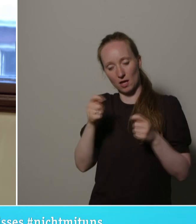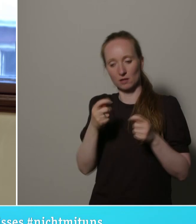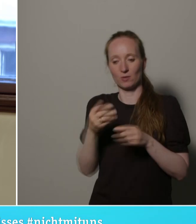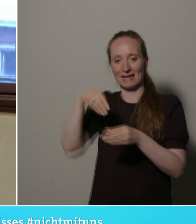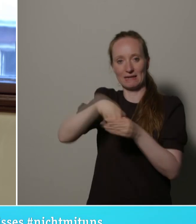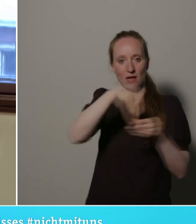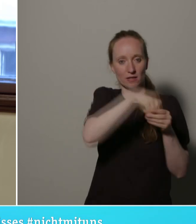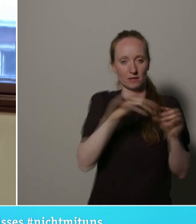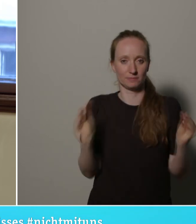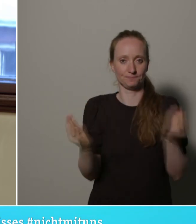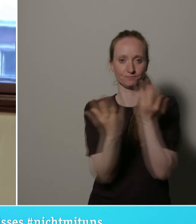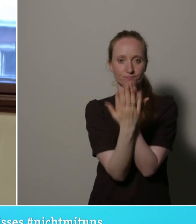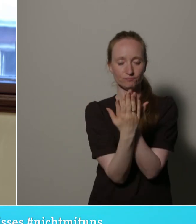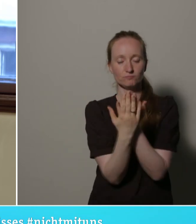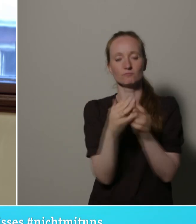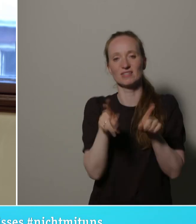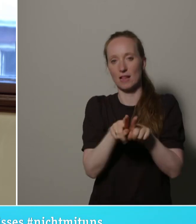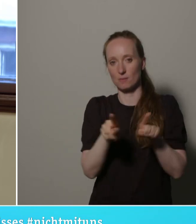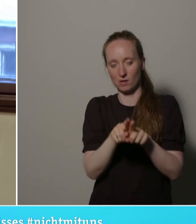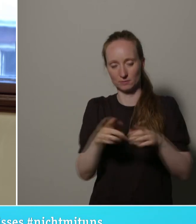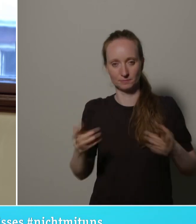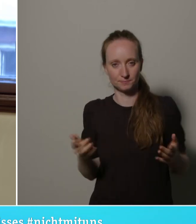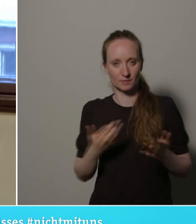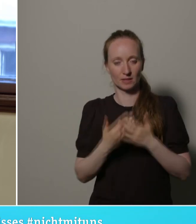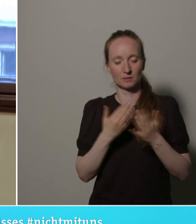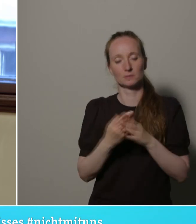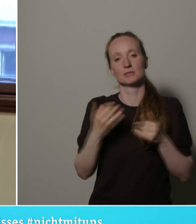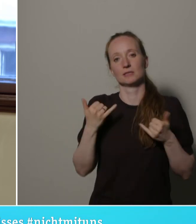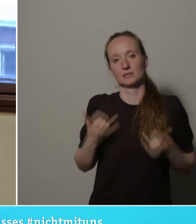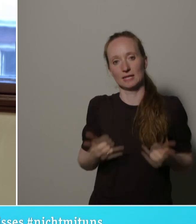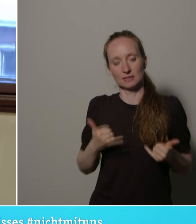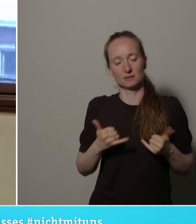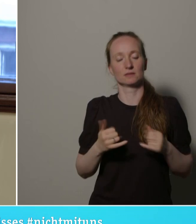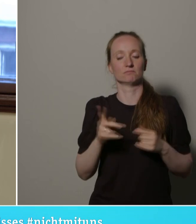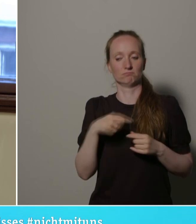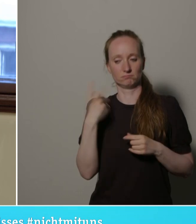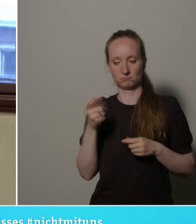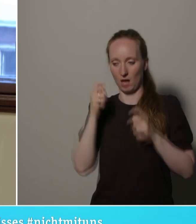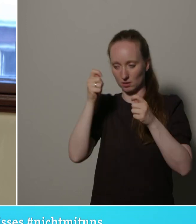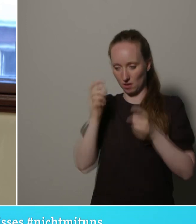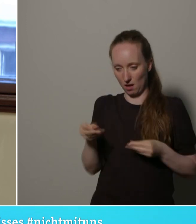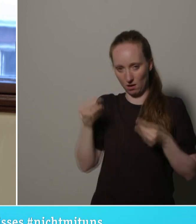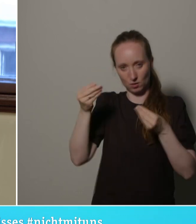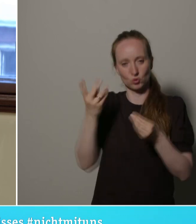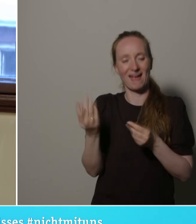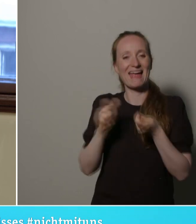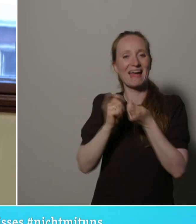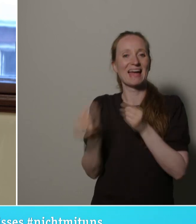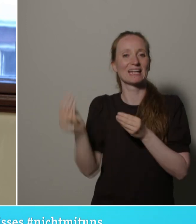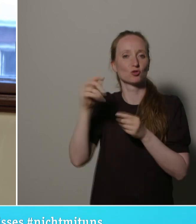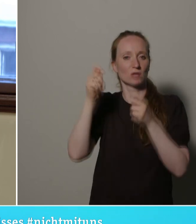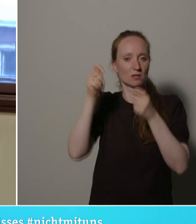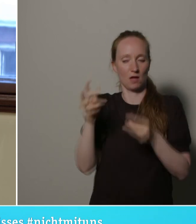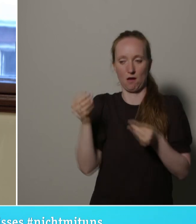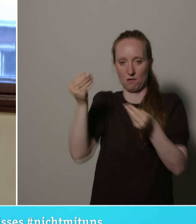unseren Antrag, der Ihnen jetzt vorliegt, hier beim Einwohnerantrag als Änderungsantrag, Ergänzungsantrag stellen und